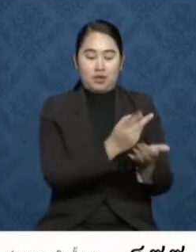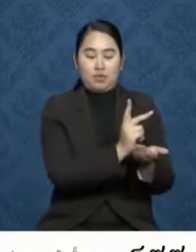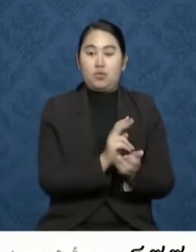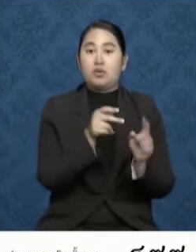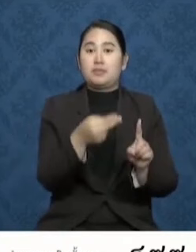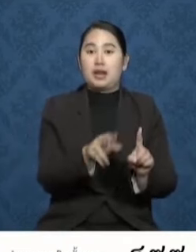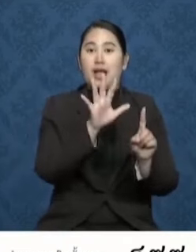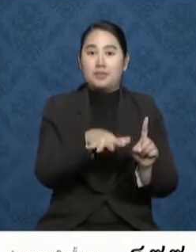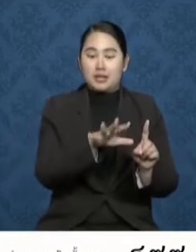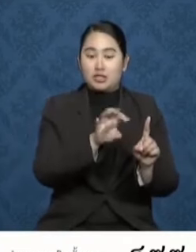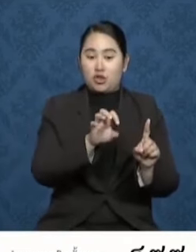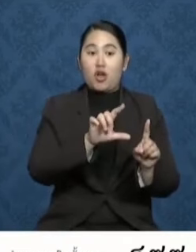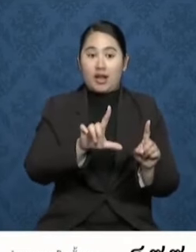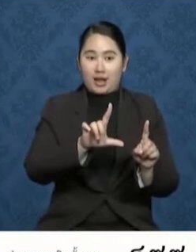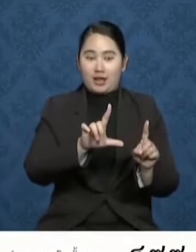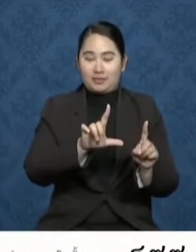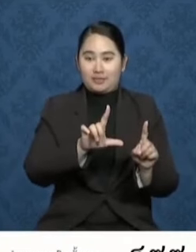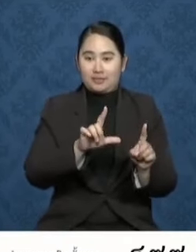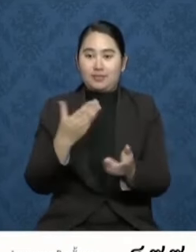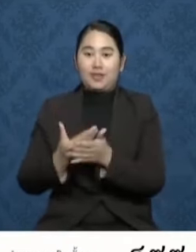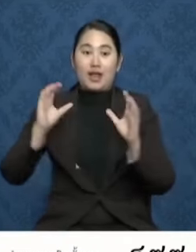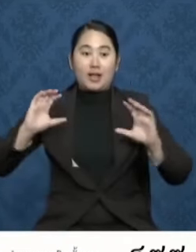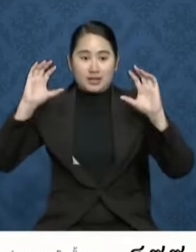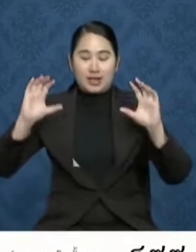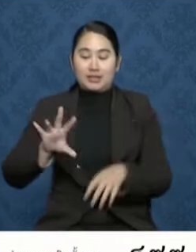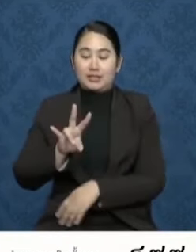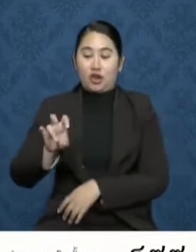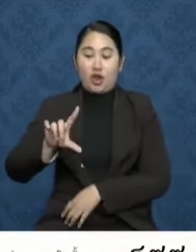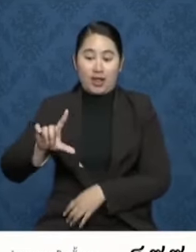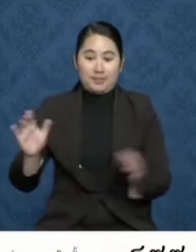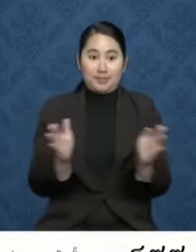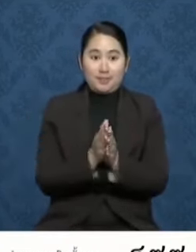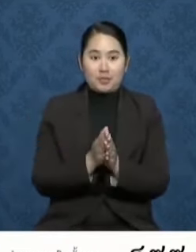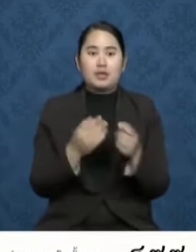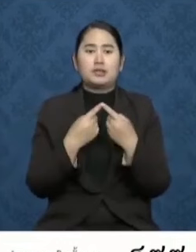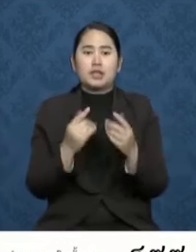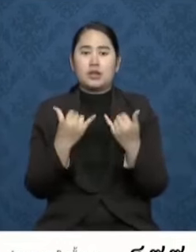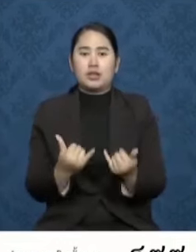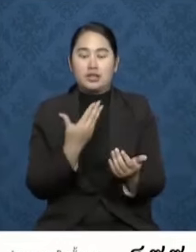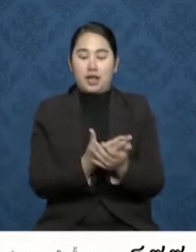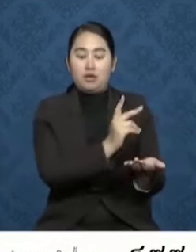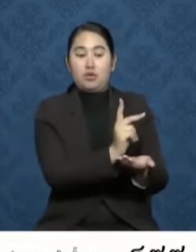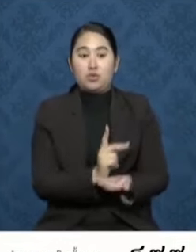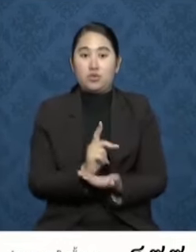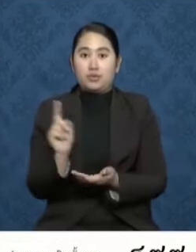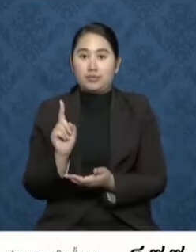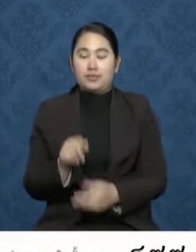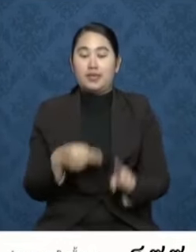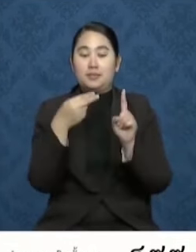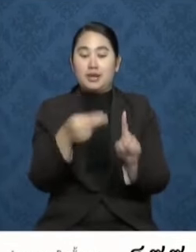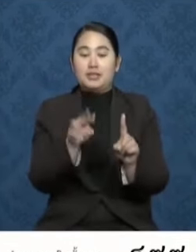1,400ล้านบาทแล้วใช้งบแผ่นดินเนี่ย 700กว่าล้านกลายมาเป็นว่าต้องมากู้